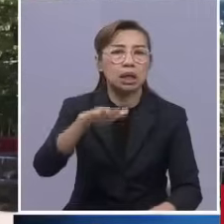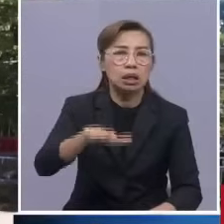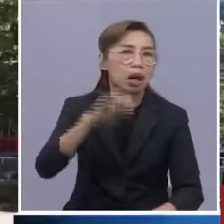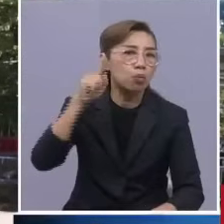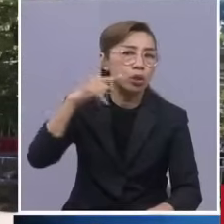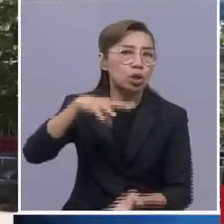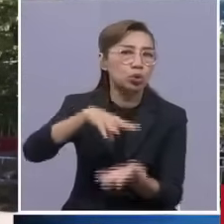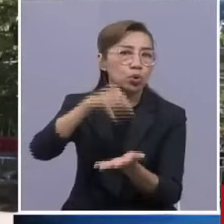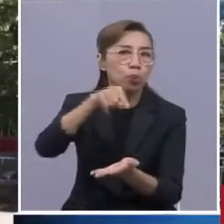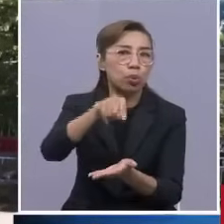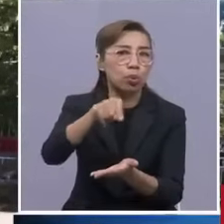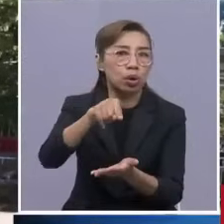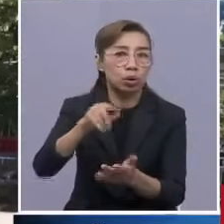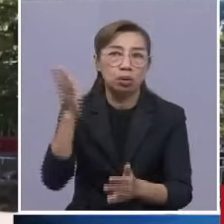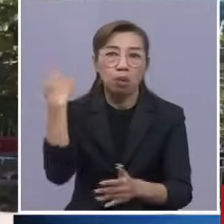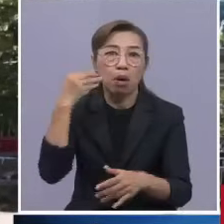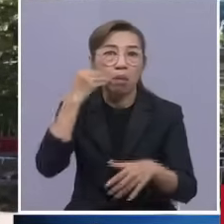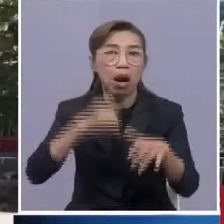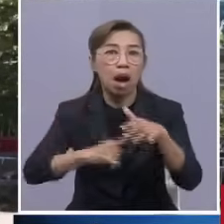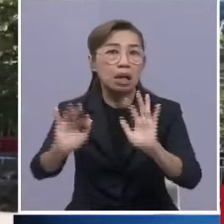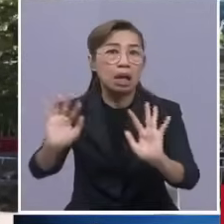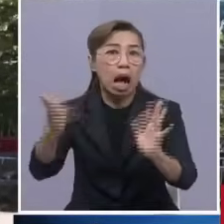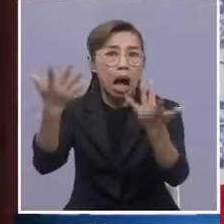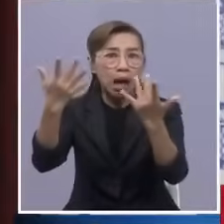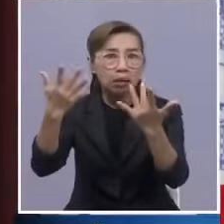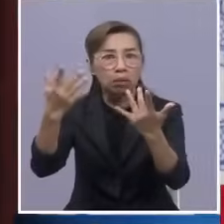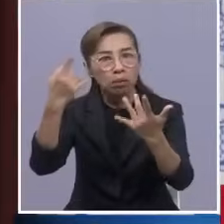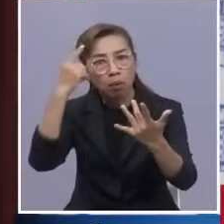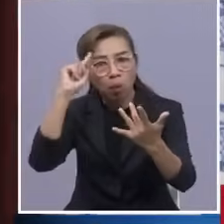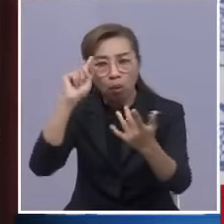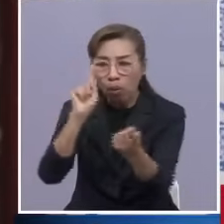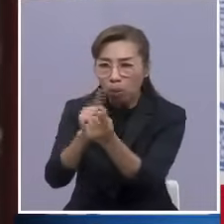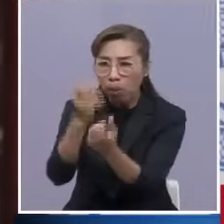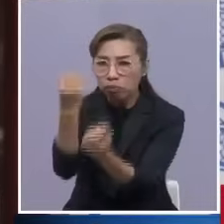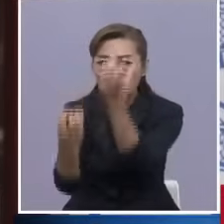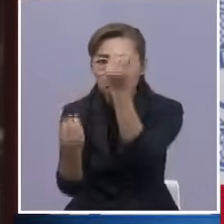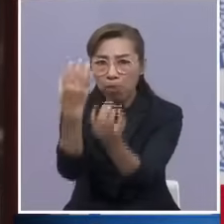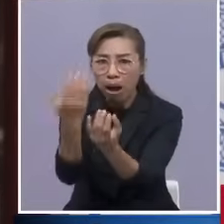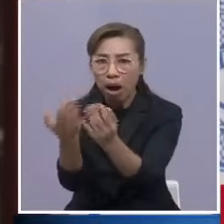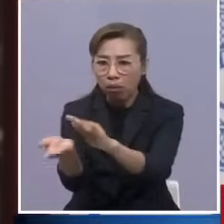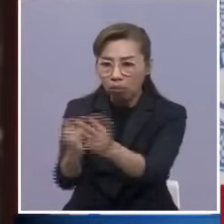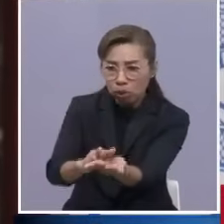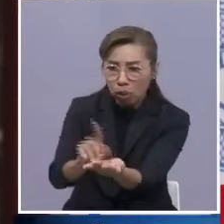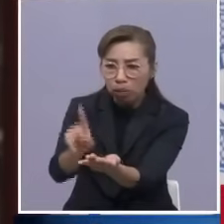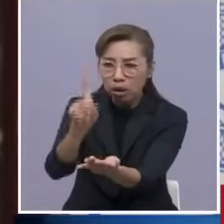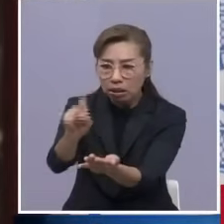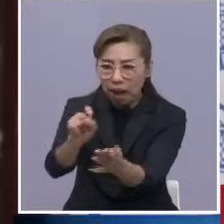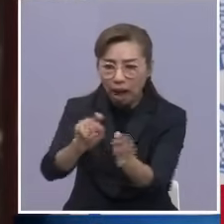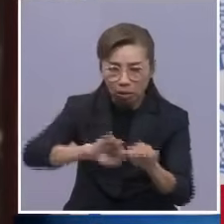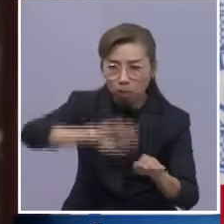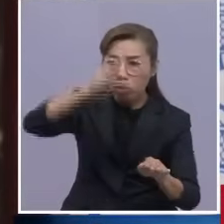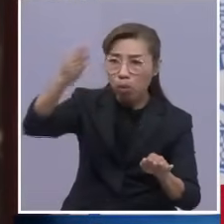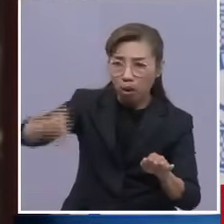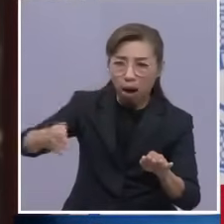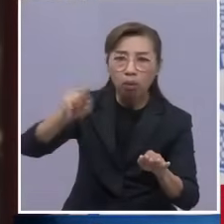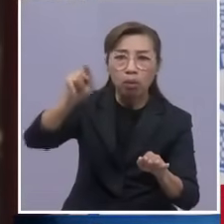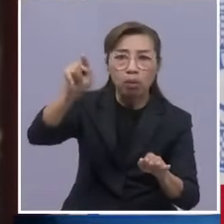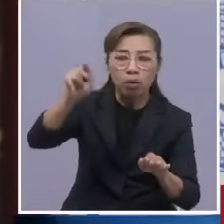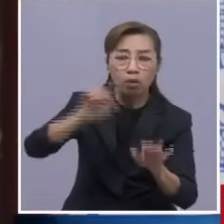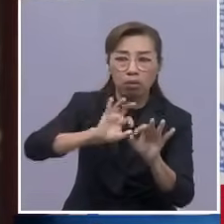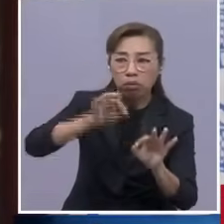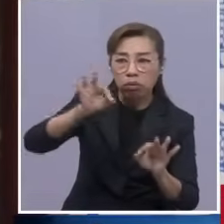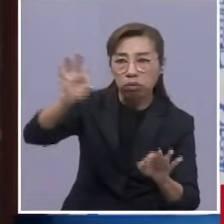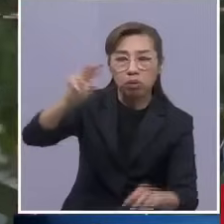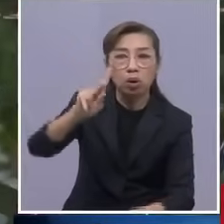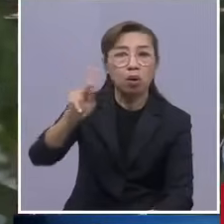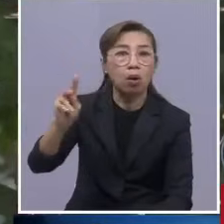ที่หายออกไปอย่างปริศนาและก็ถูกพบเป็นศพเปลือยกายอยู่ในป่าห่างจากบ้าน2กิโลเมตรบนภูเหล็กไฟนะครับที่บ้